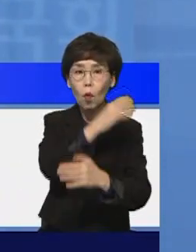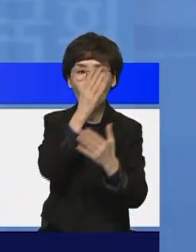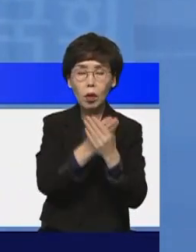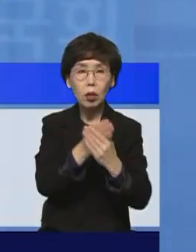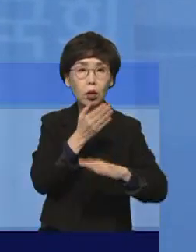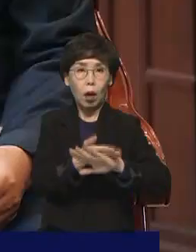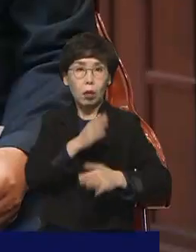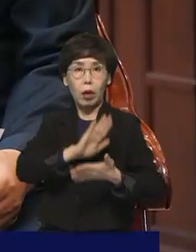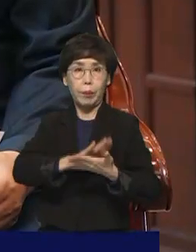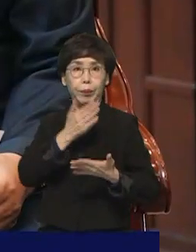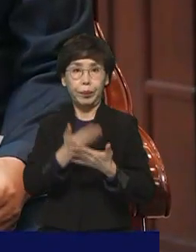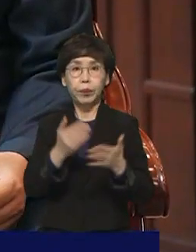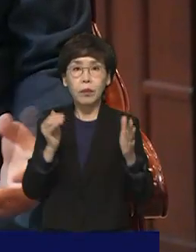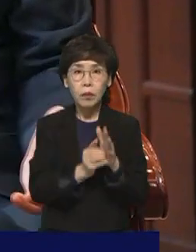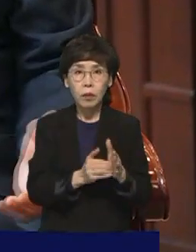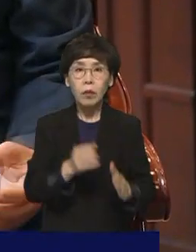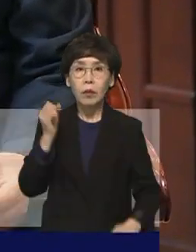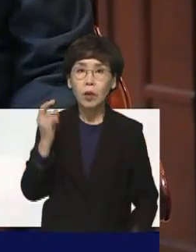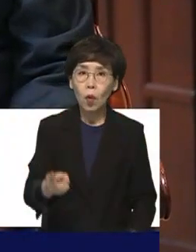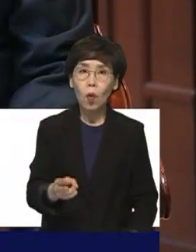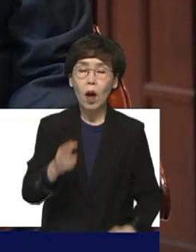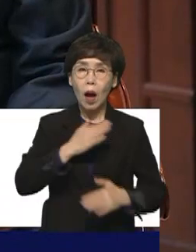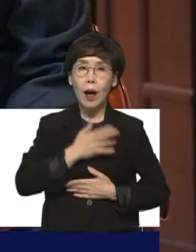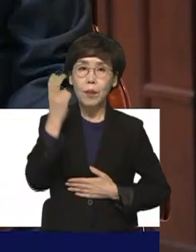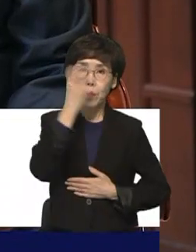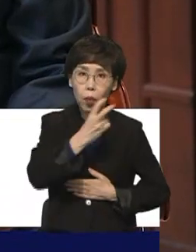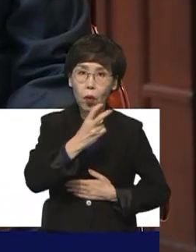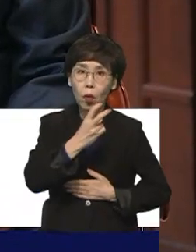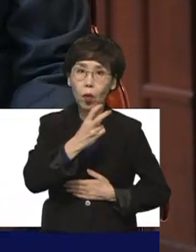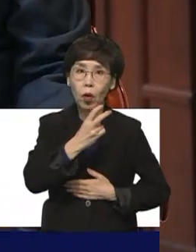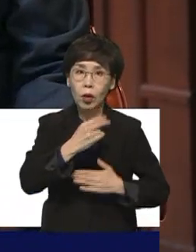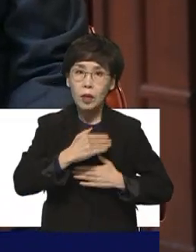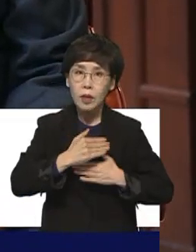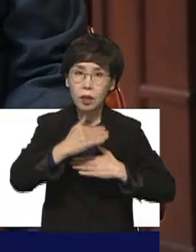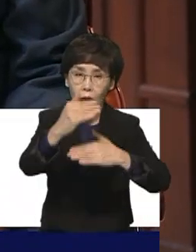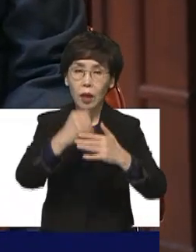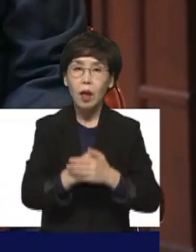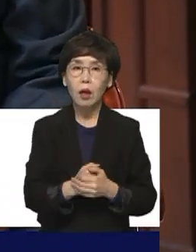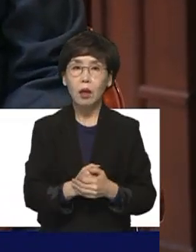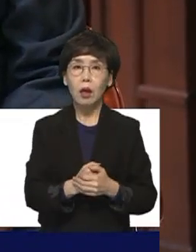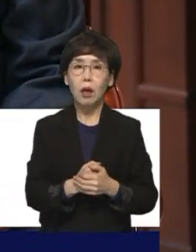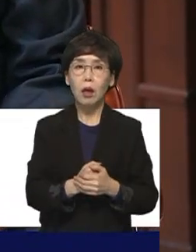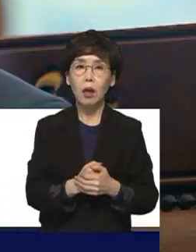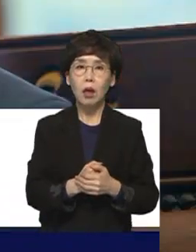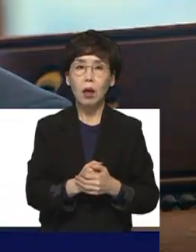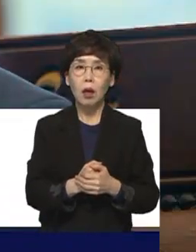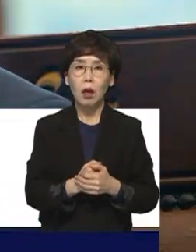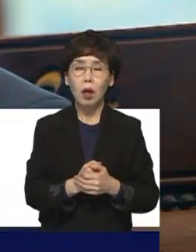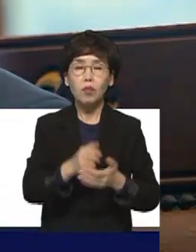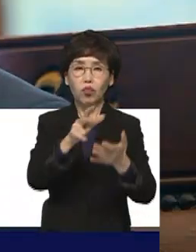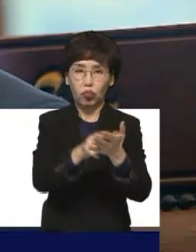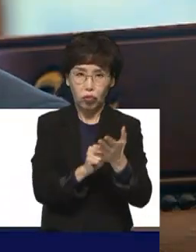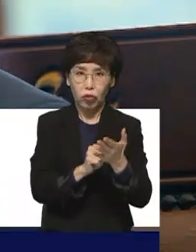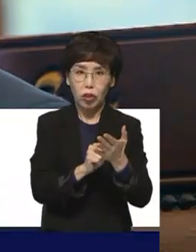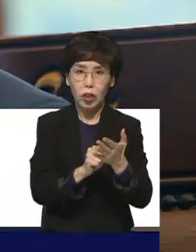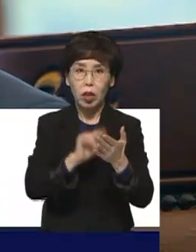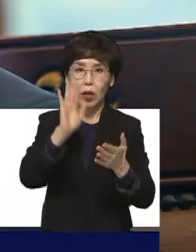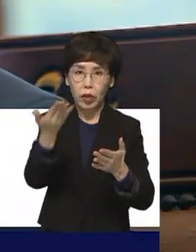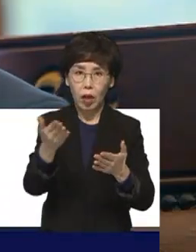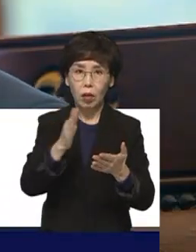되었습니다 그러면서 안보체계를 무력화하는 분별없는 처사의 깊은 우려를 표한다며